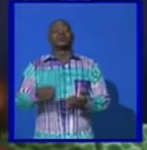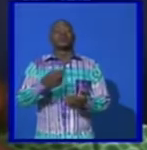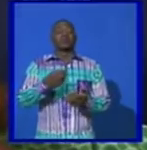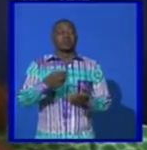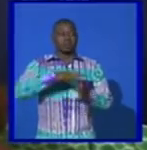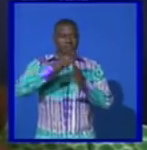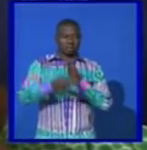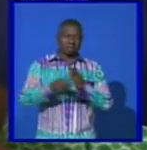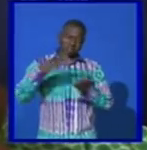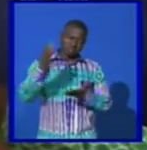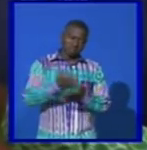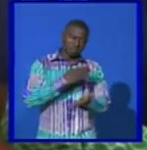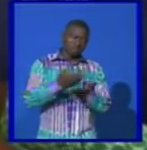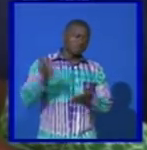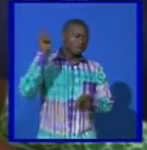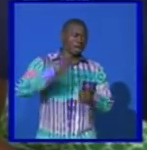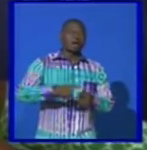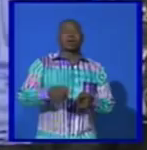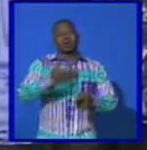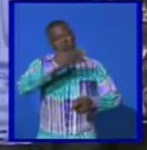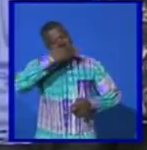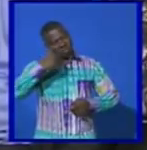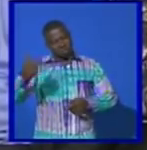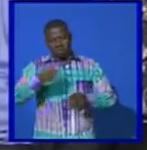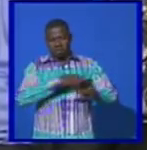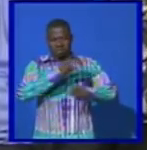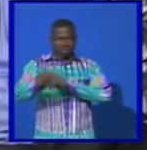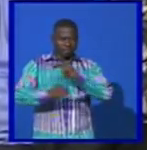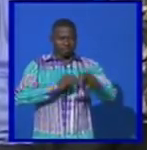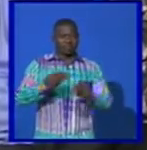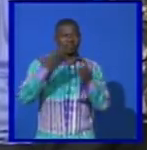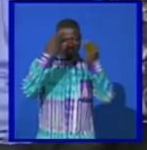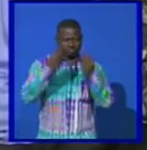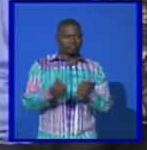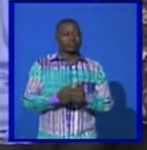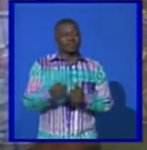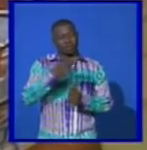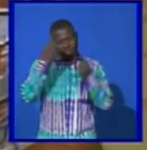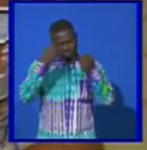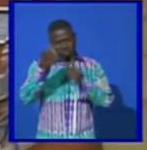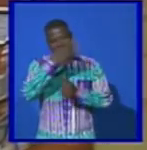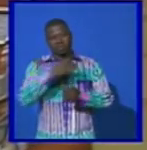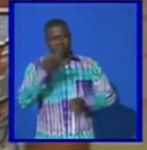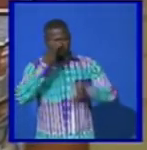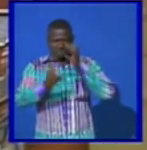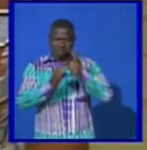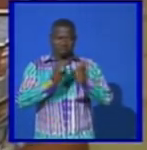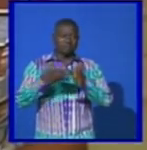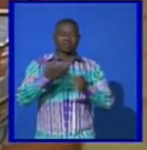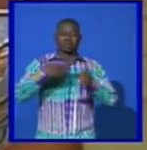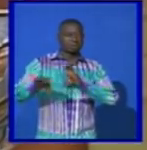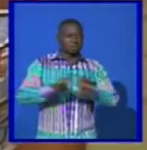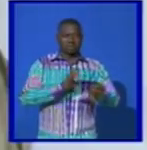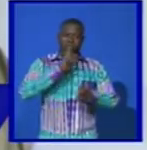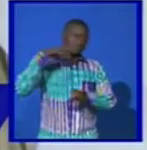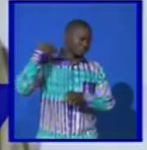contribuent à une meilleure mobilisation des ressources. Plusieurs communications vont meubler cette journée à l'Université Norbert Zongo et